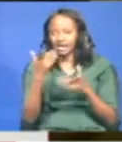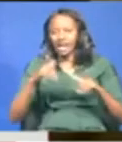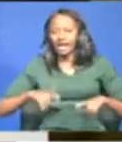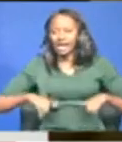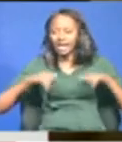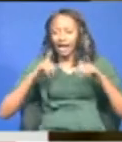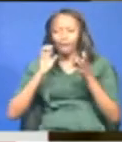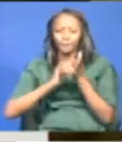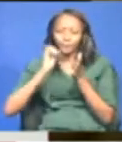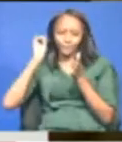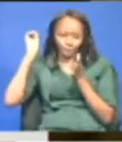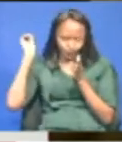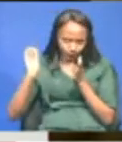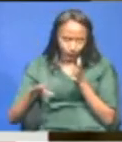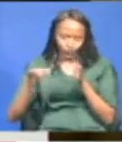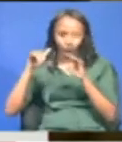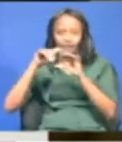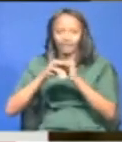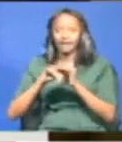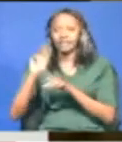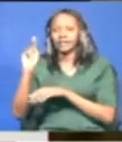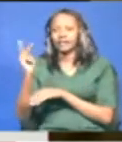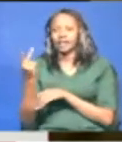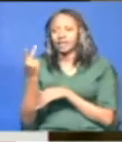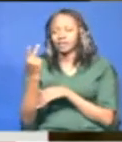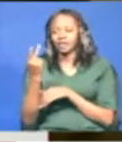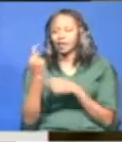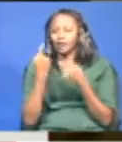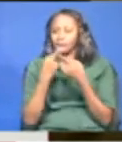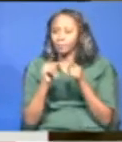katika taifa letu la Kenya. So mimi nawaomba